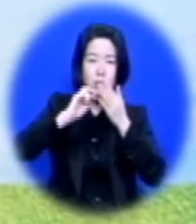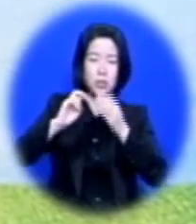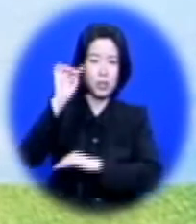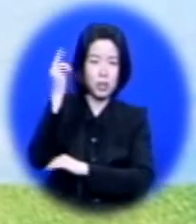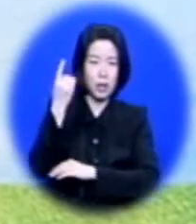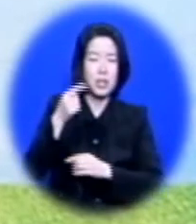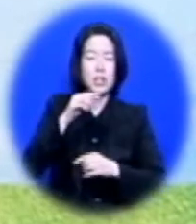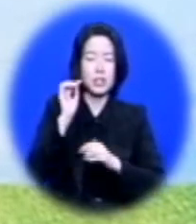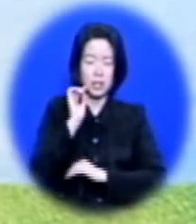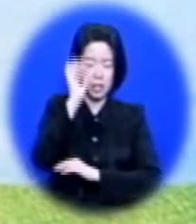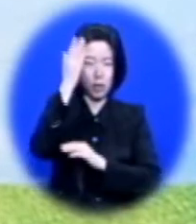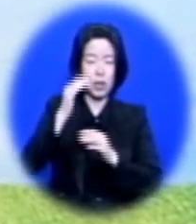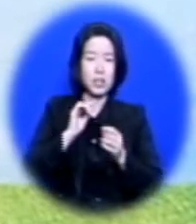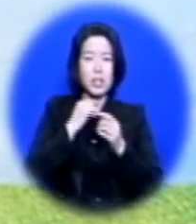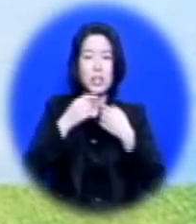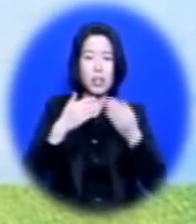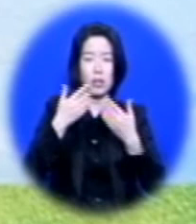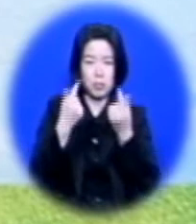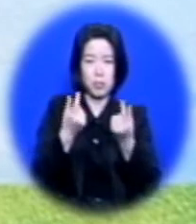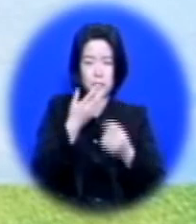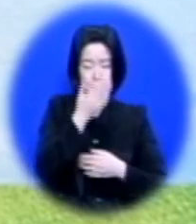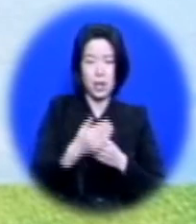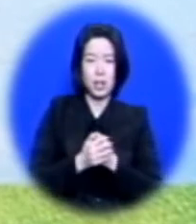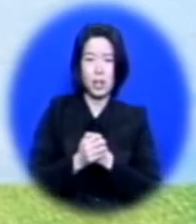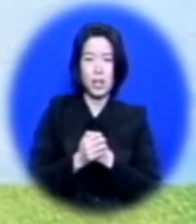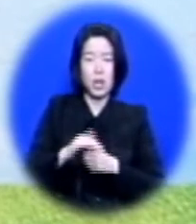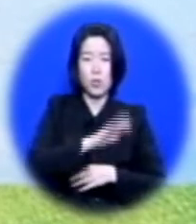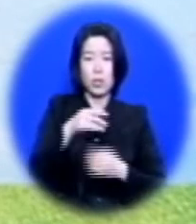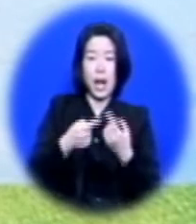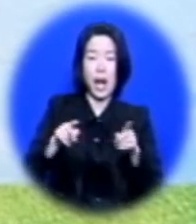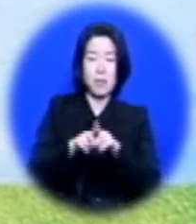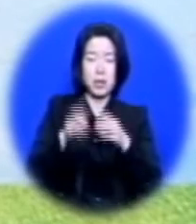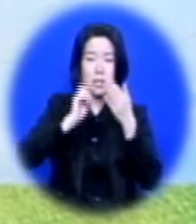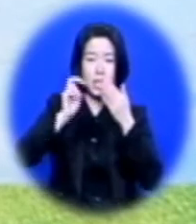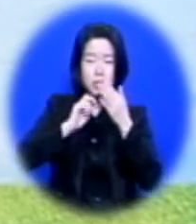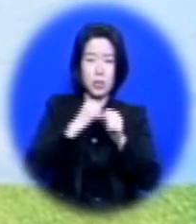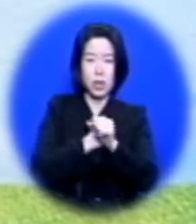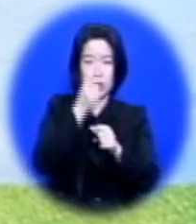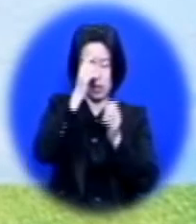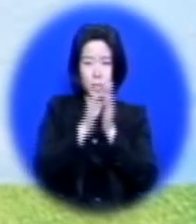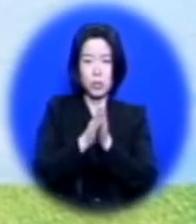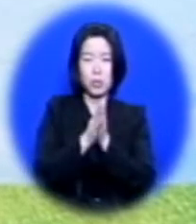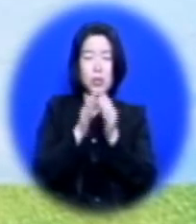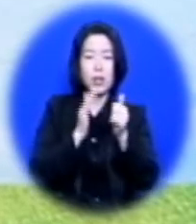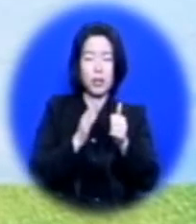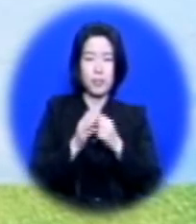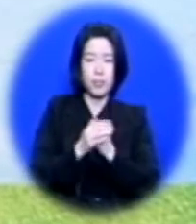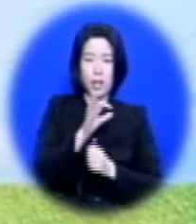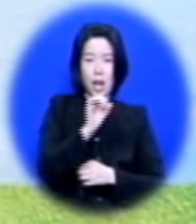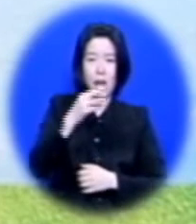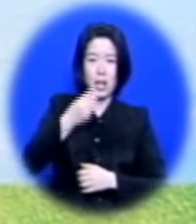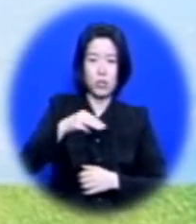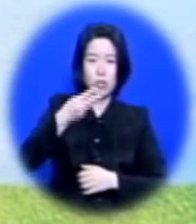되는 것입니다 이제 우리가 한번 같이 찬송하고 기도 했으면 좋겠어 아둘람 굴